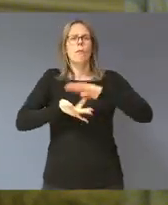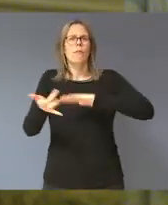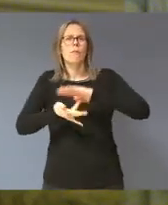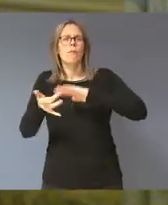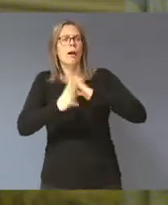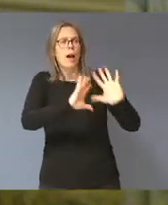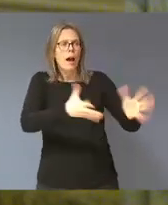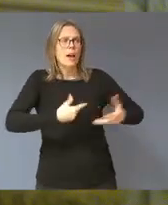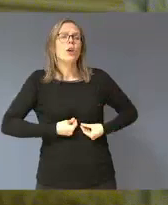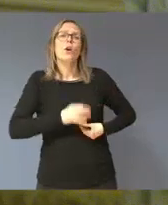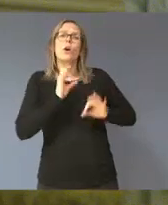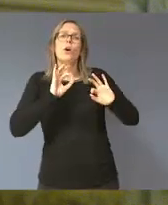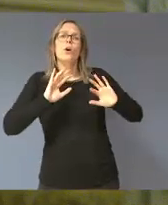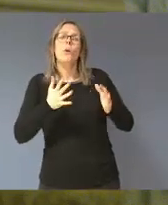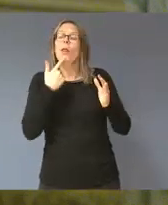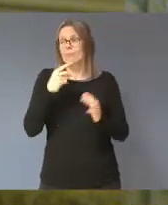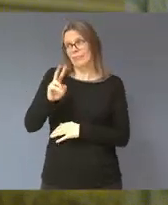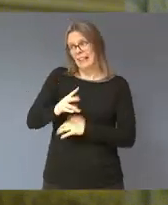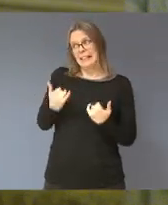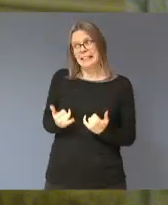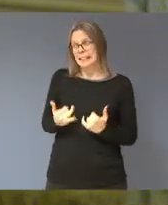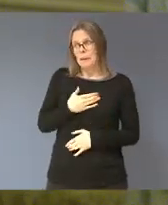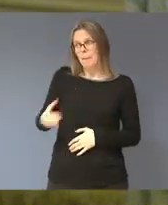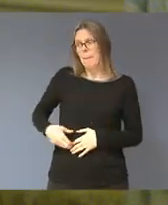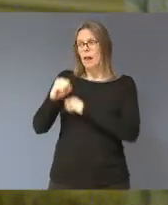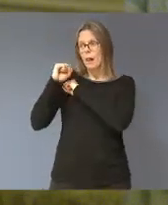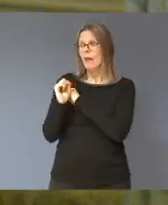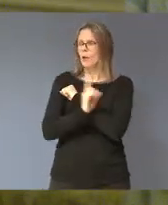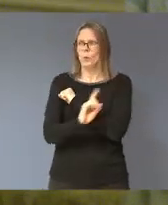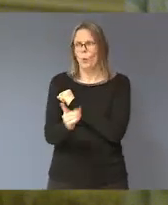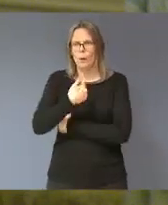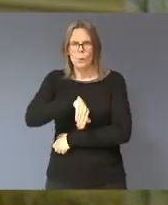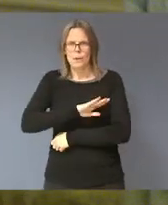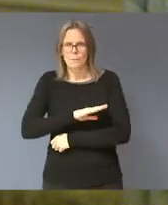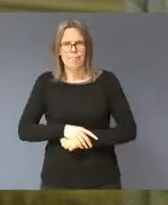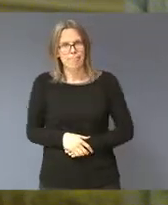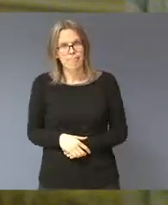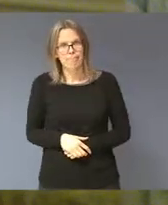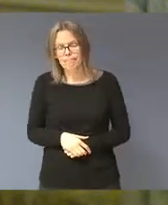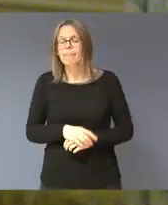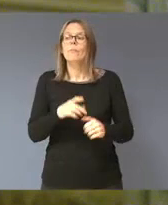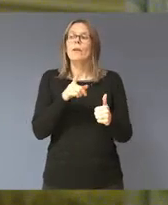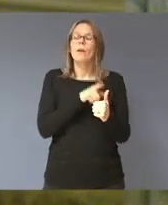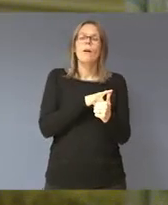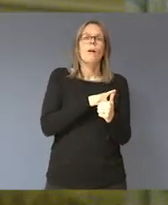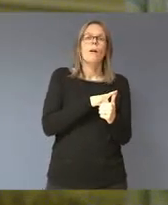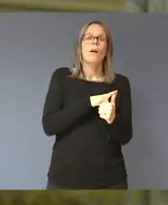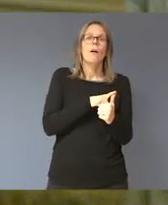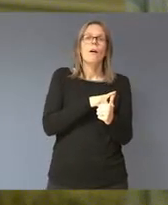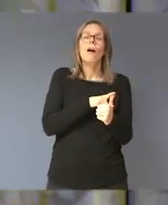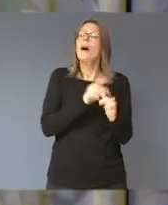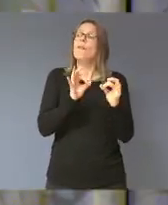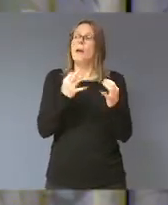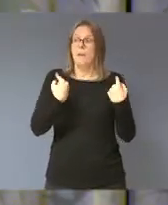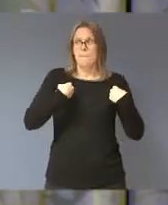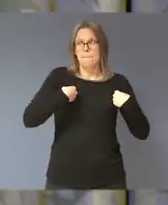relève pas des compétences de la collectivité. Elle relève à la fois des compétences du ministère de